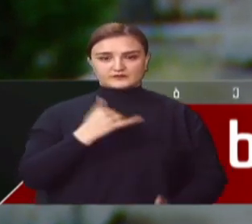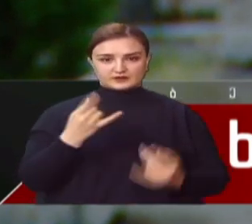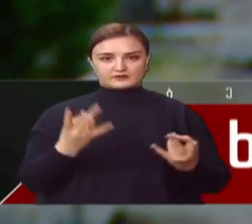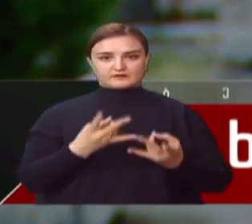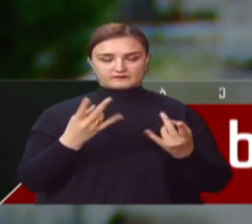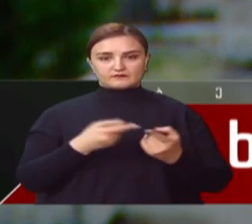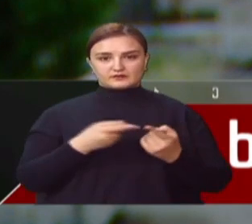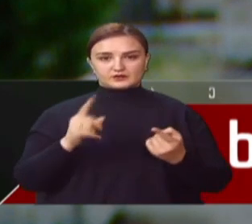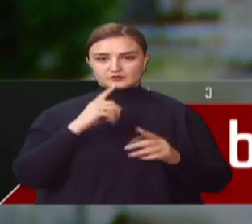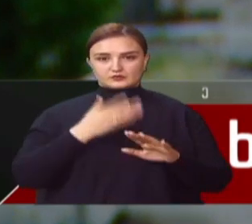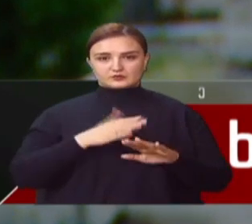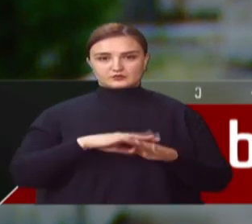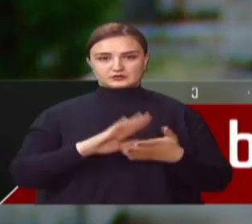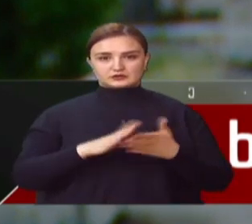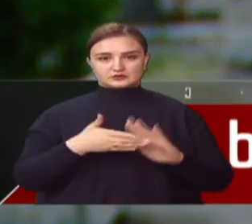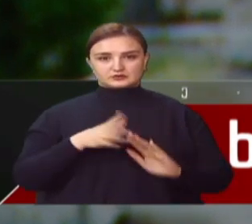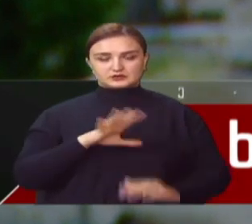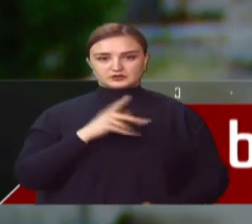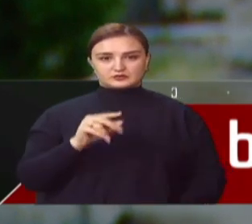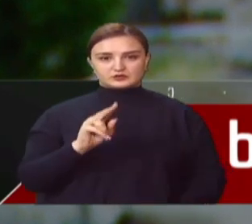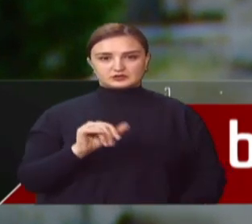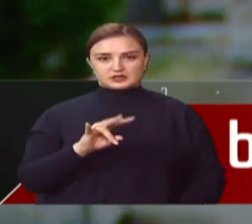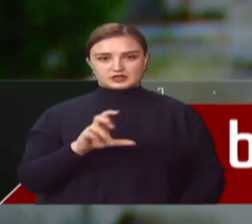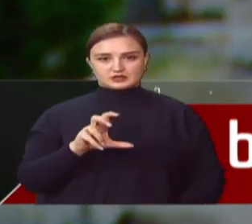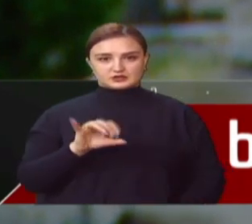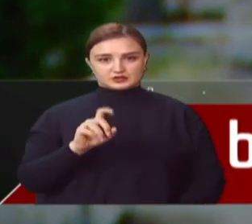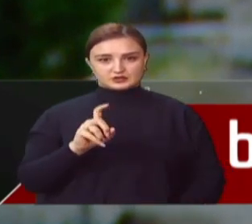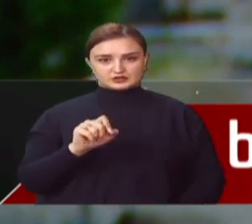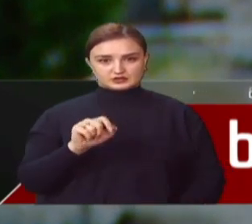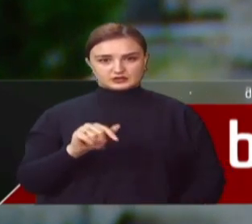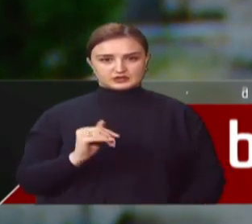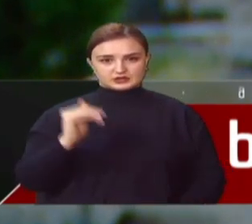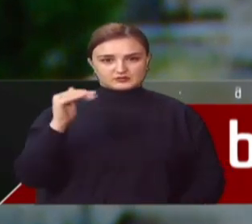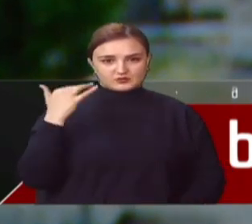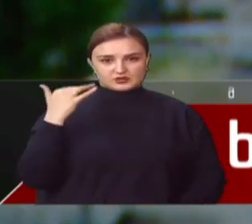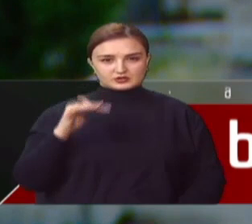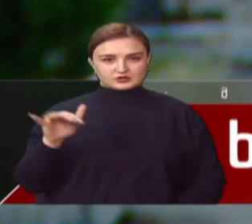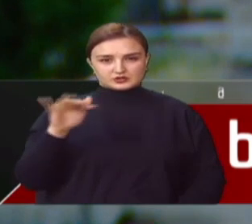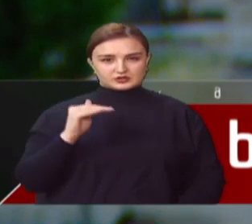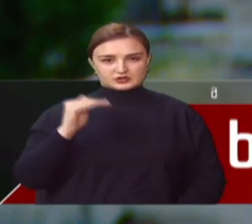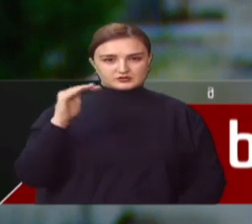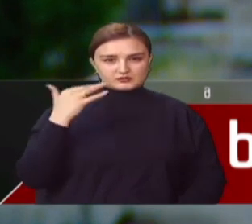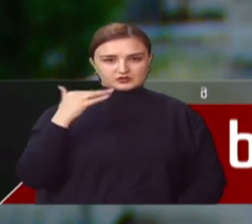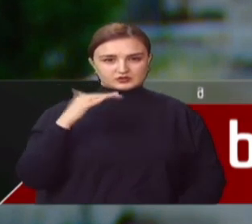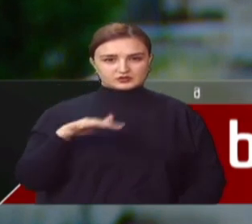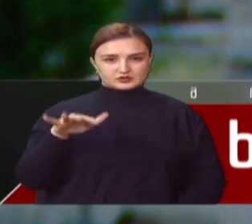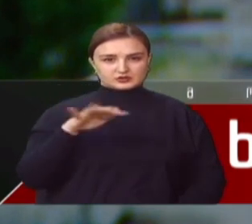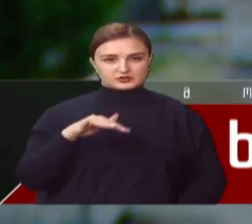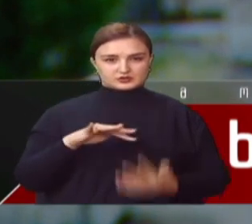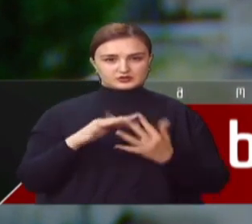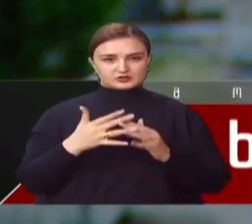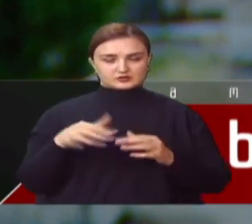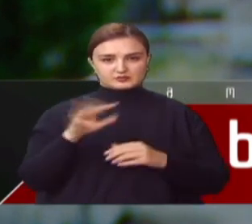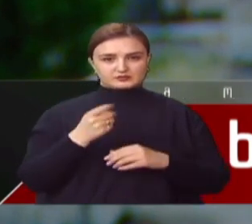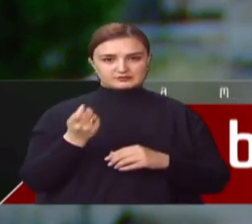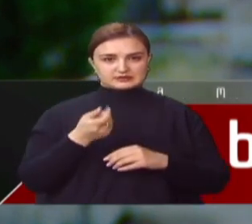რთული სიტუაცია იყო წალენჯიხაში და ზემოაჭარაშიც, თუმცა ზემოაჭარაში სოფლების